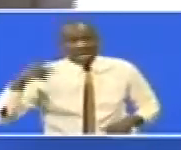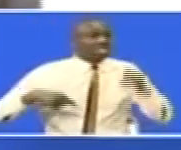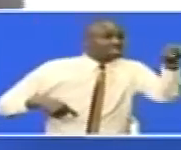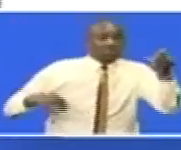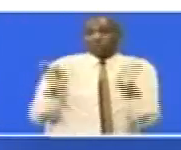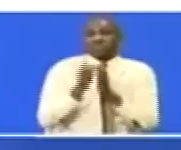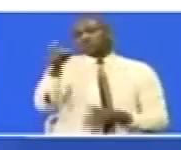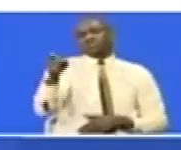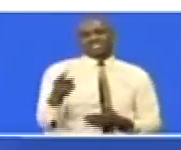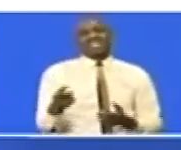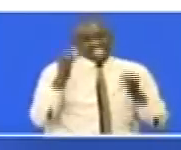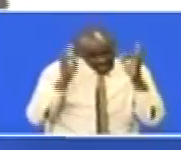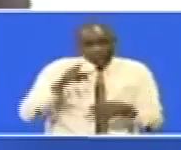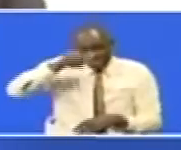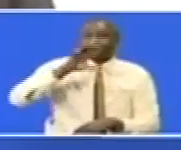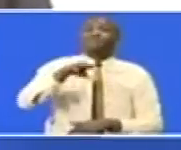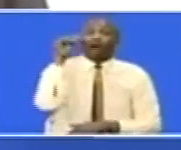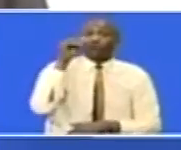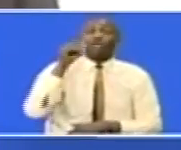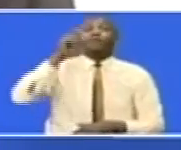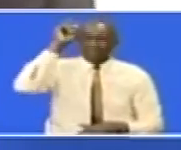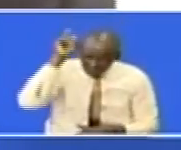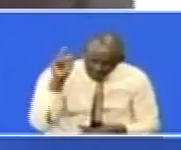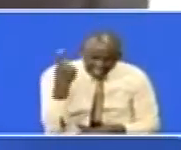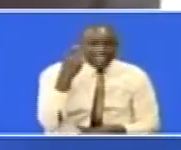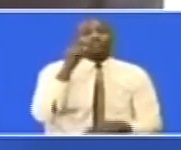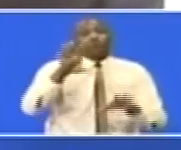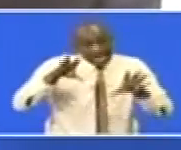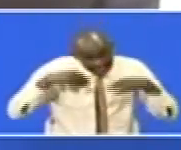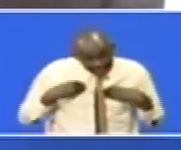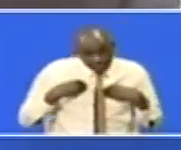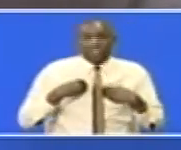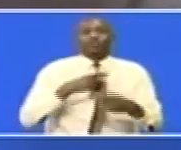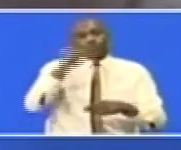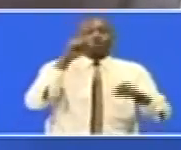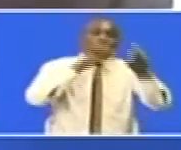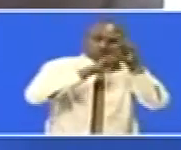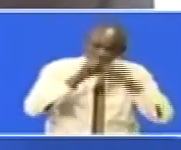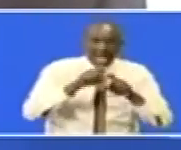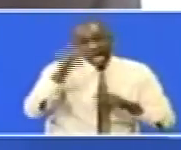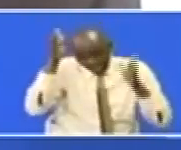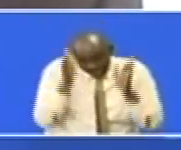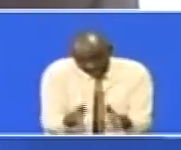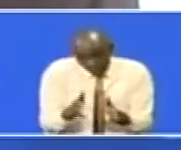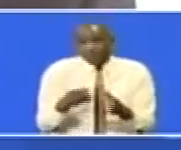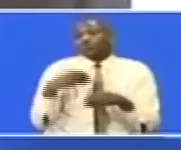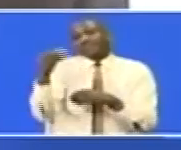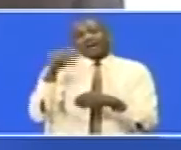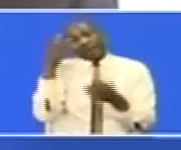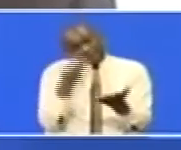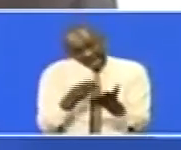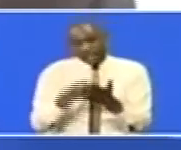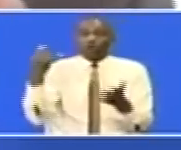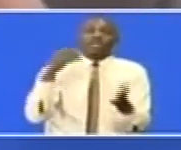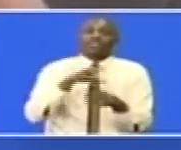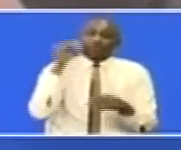mimi na yule. Kama wewe umepatikana, lazima kwanza ukubali ufungwe, ndio yule unasema nilipatia pesa ama